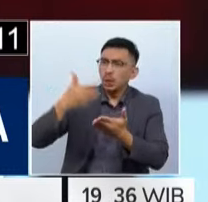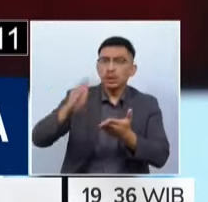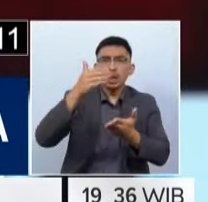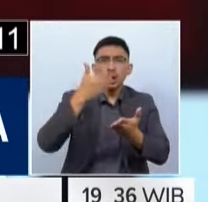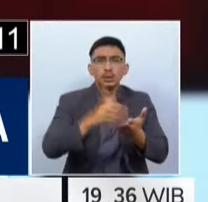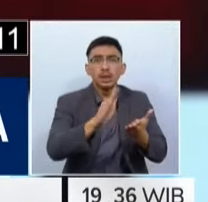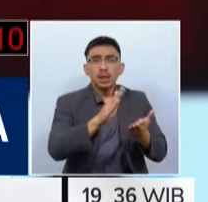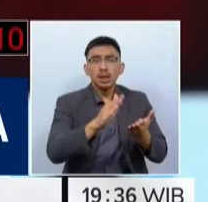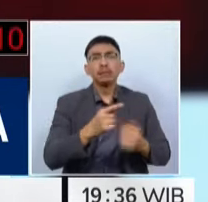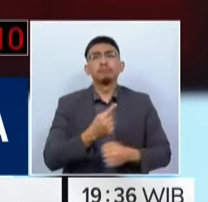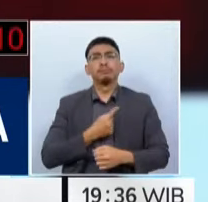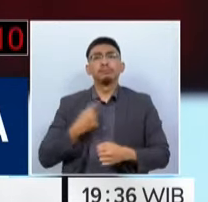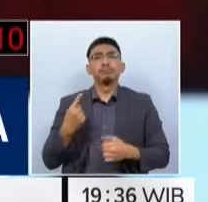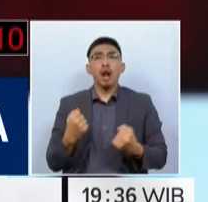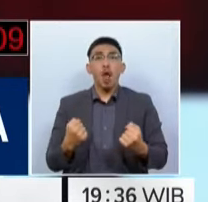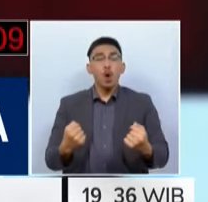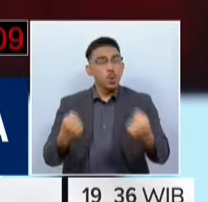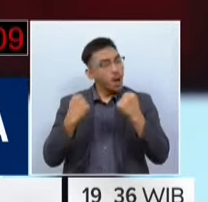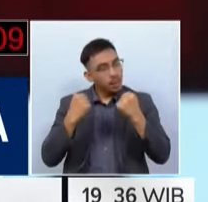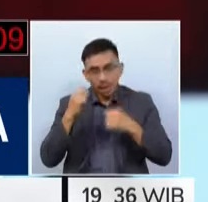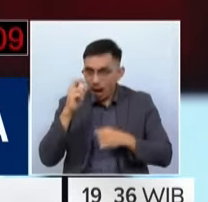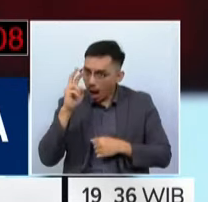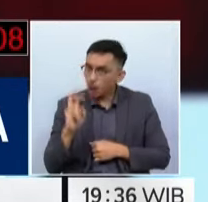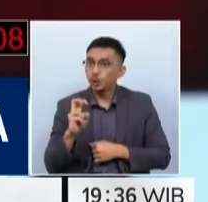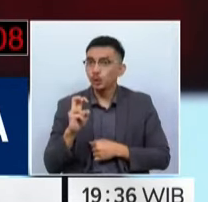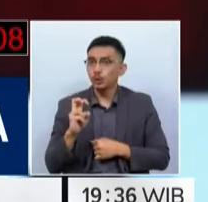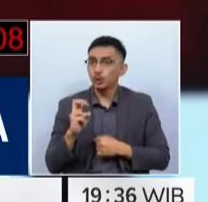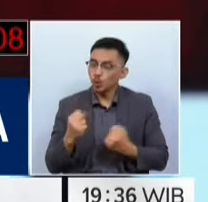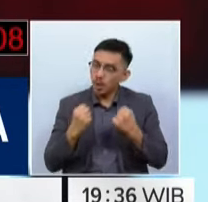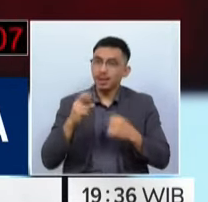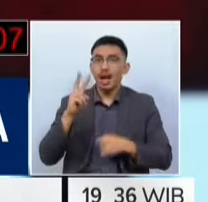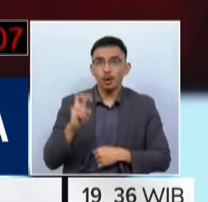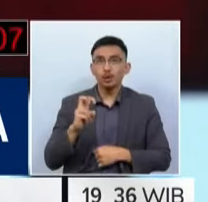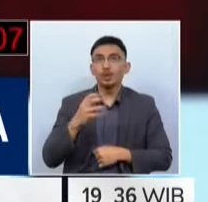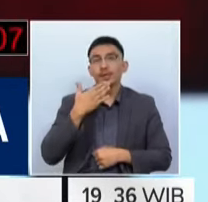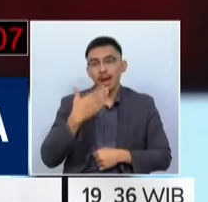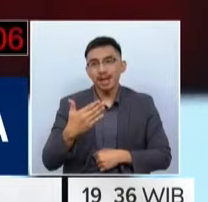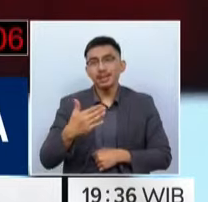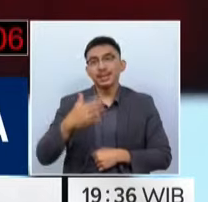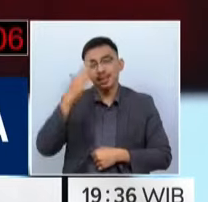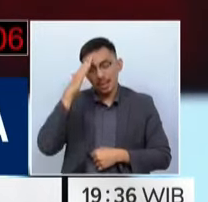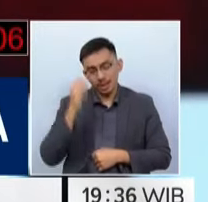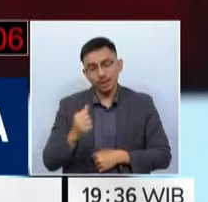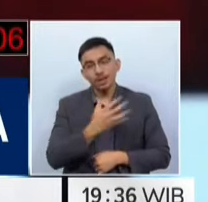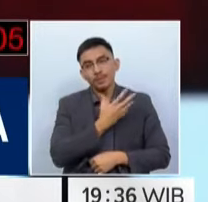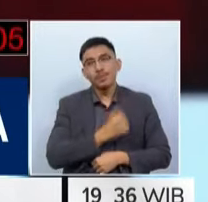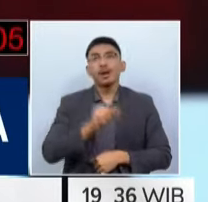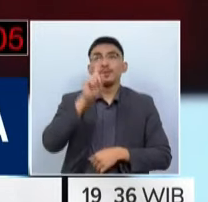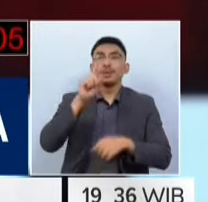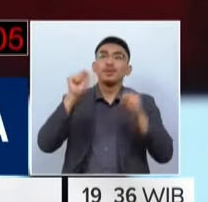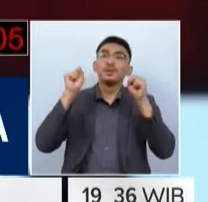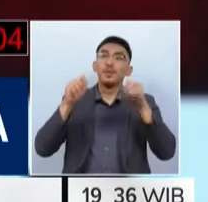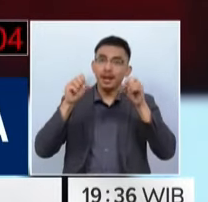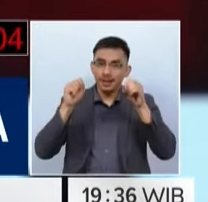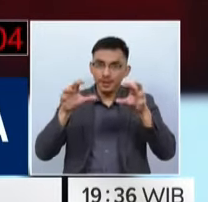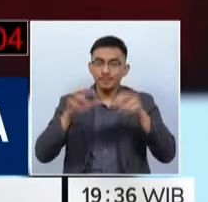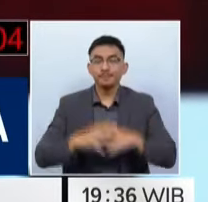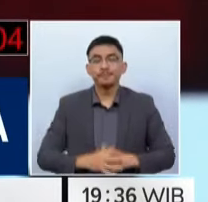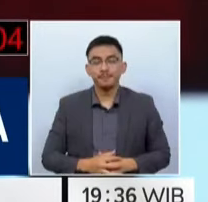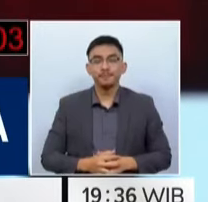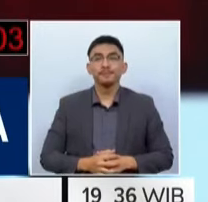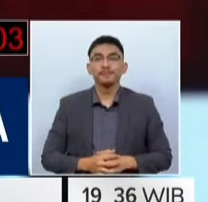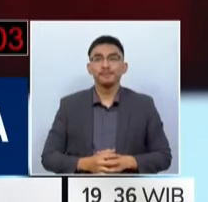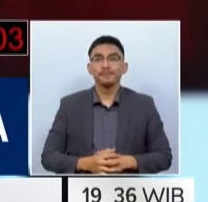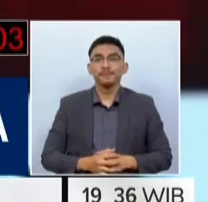kita harus kuat kita harus kuat terima kasih wasalamualaikum warahmatullahi wabarakatik